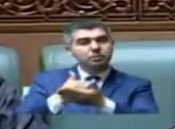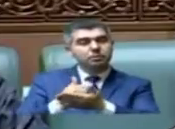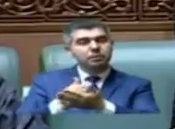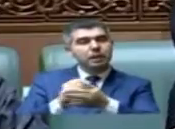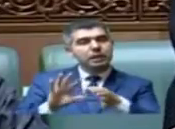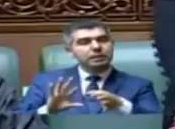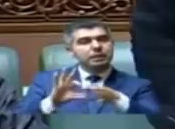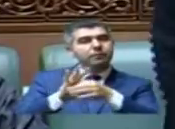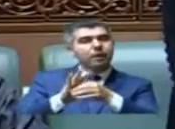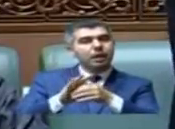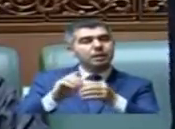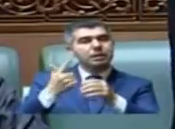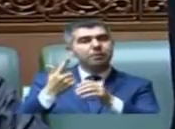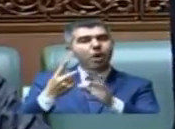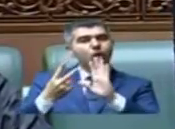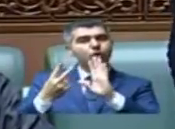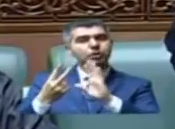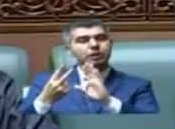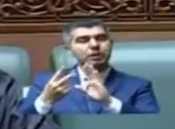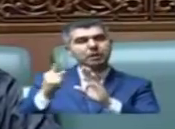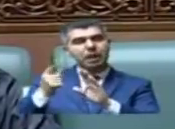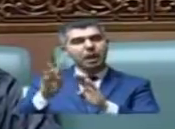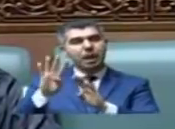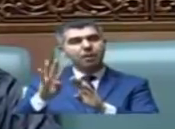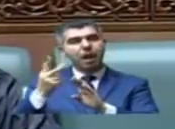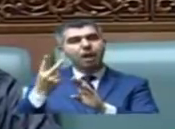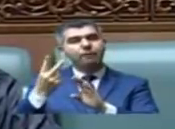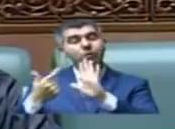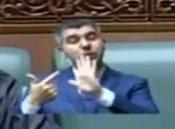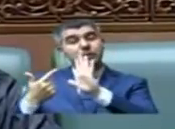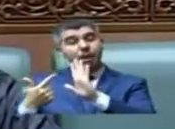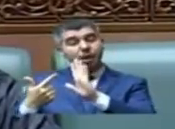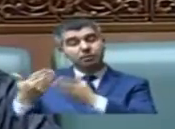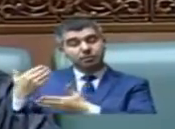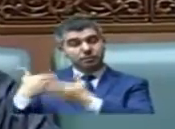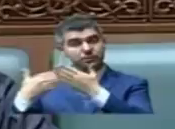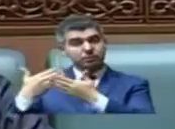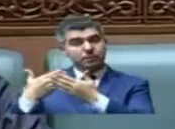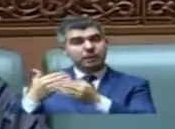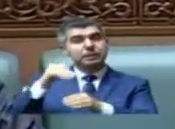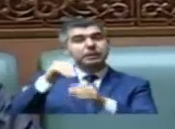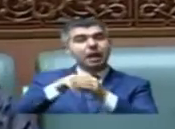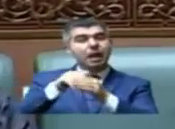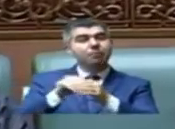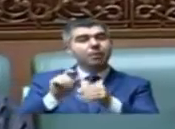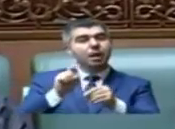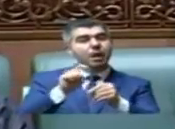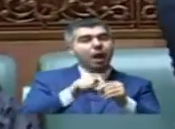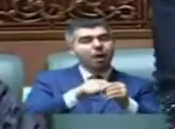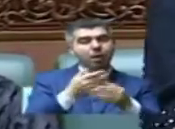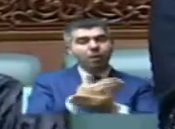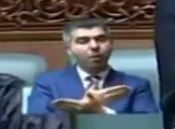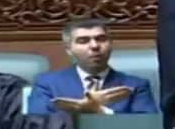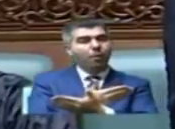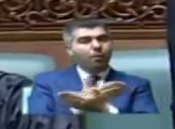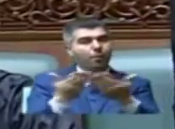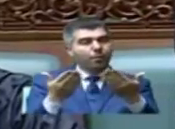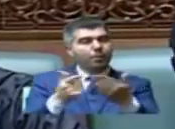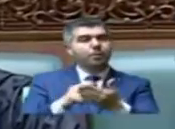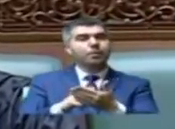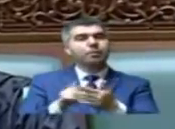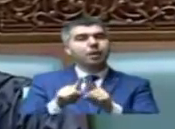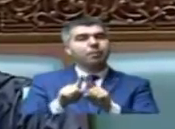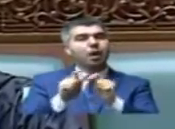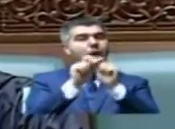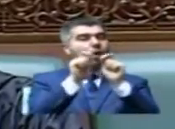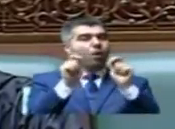اتفاقية 26 أبريل، اعتماد مبدأ المساواة مع الأطر المماثلة في انتخابات اللجان الثنائية والممارسة